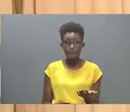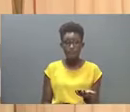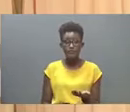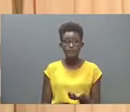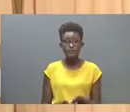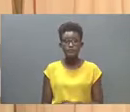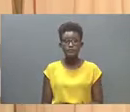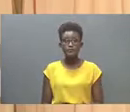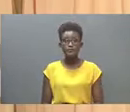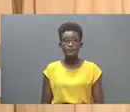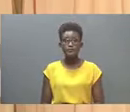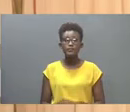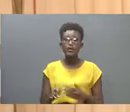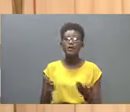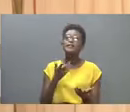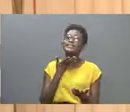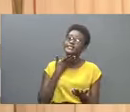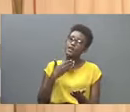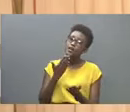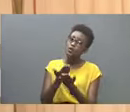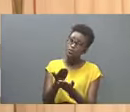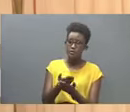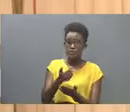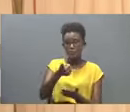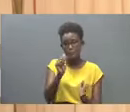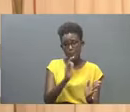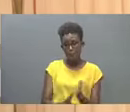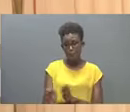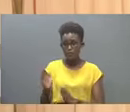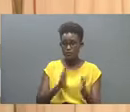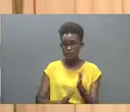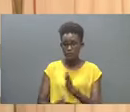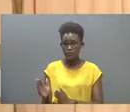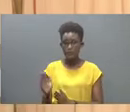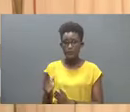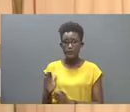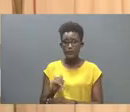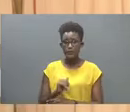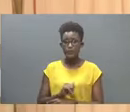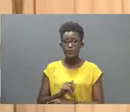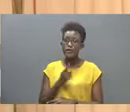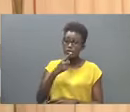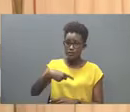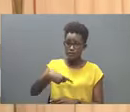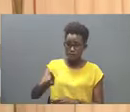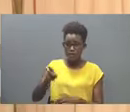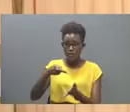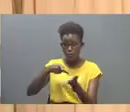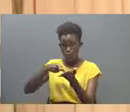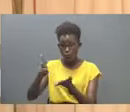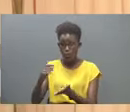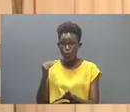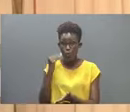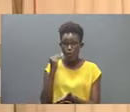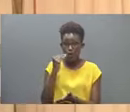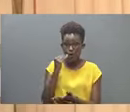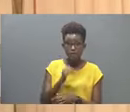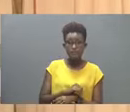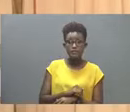jour de cette conférence. J'aimerais vous demander à vous préparer. Achetez du